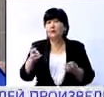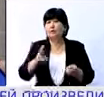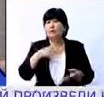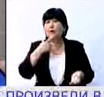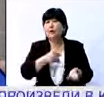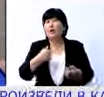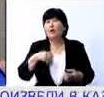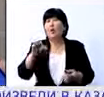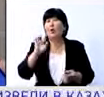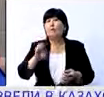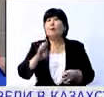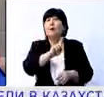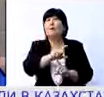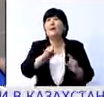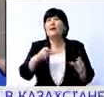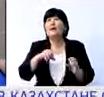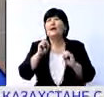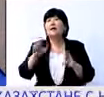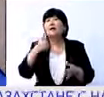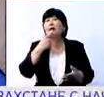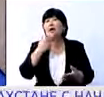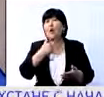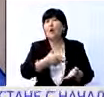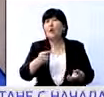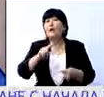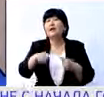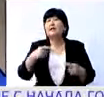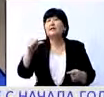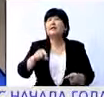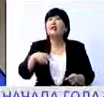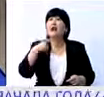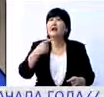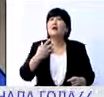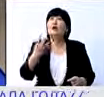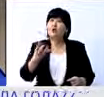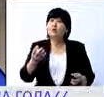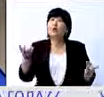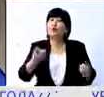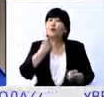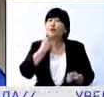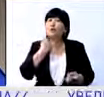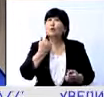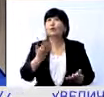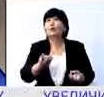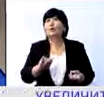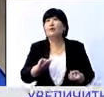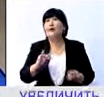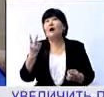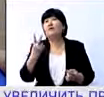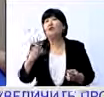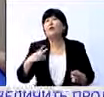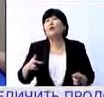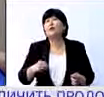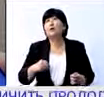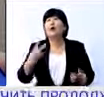я в облбольнице сдал кровь. И через неделю говорят, еще нужна кровь, только второй дочке.